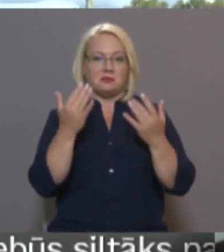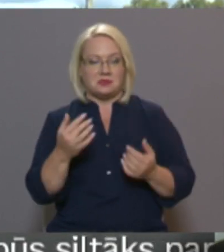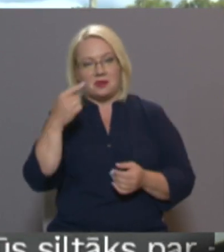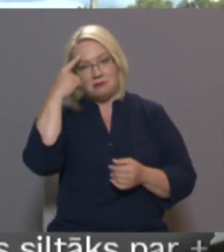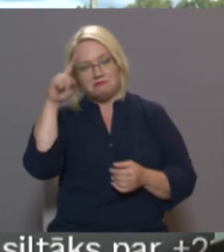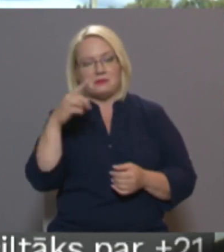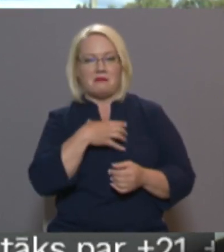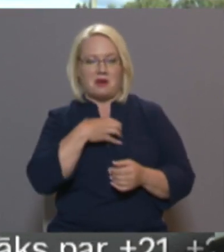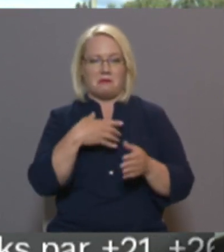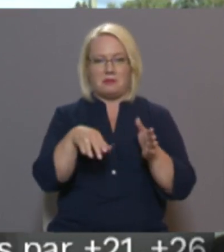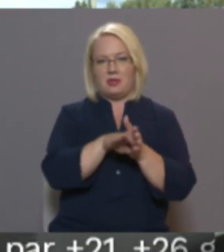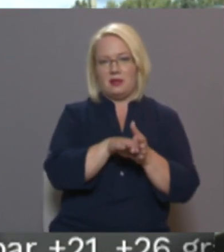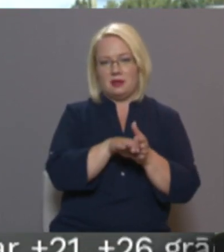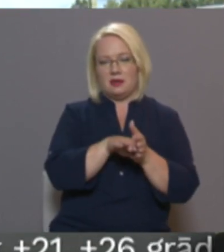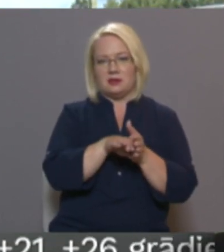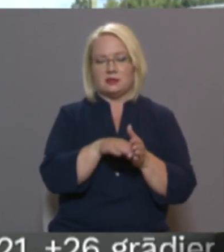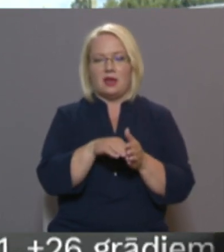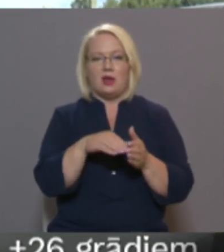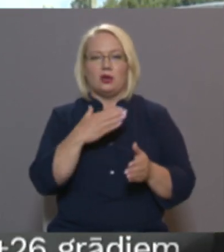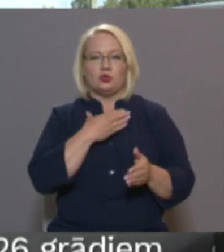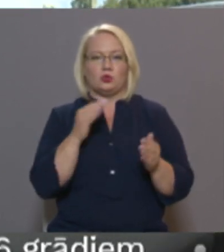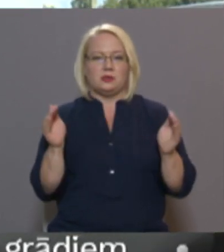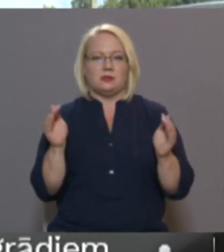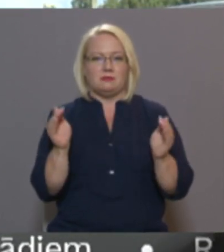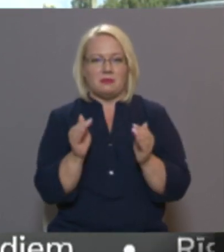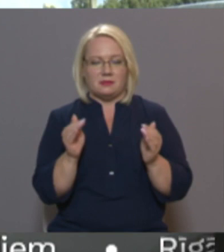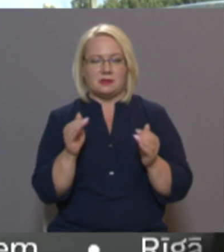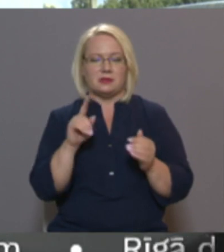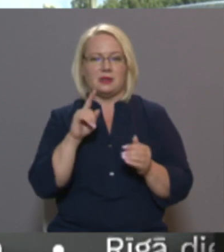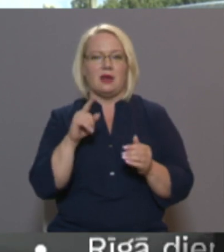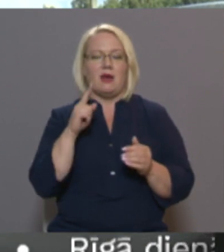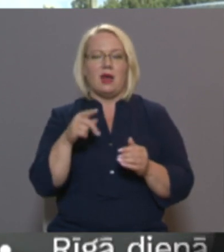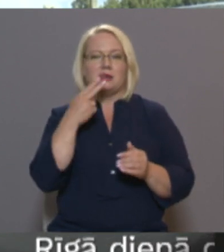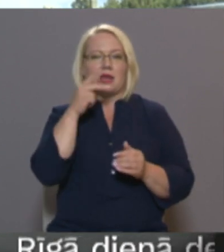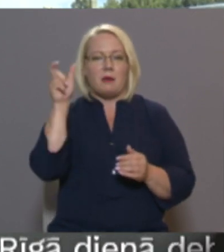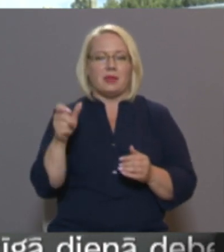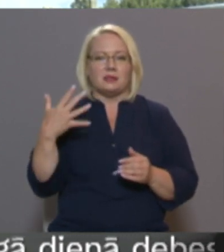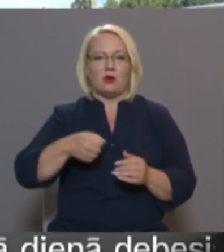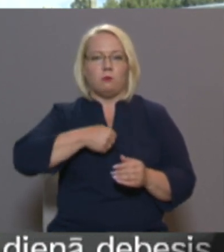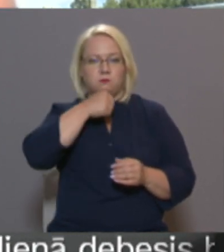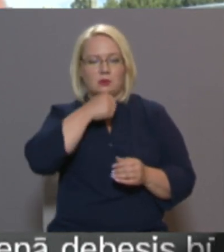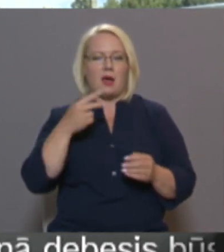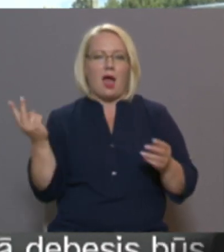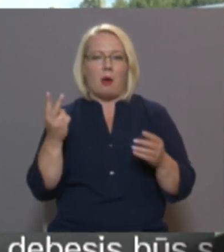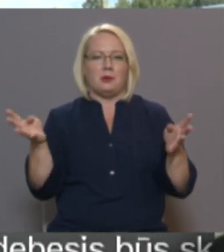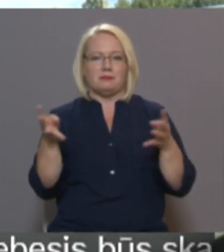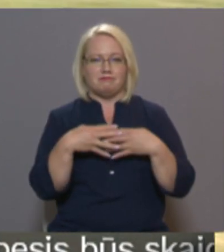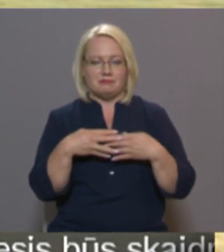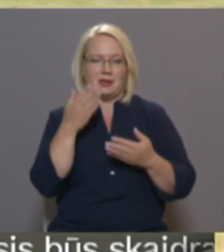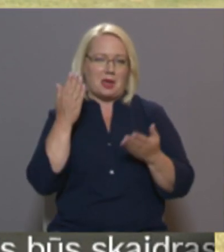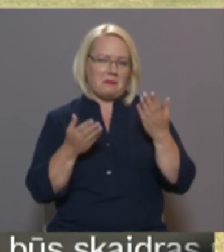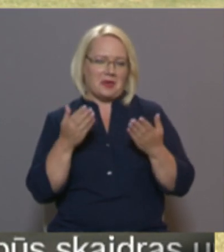ka jāpiedalās. Kucāns jauns, saimnieks jau padzīvojas, tad kaut kā būs